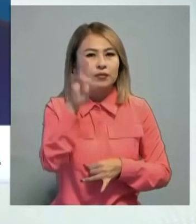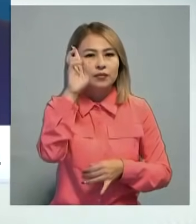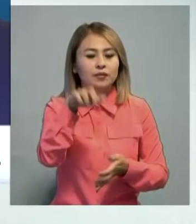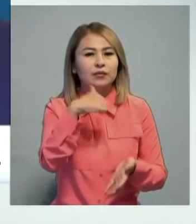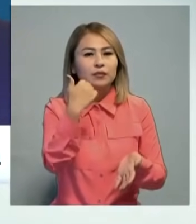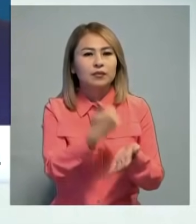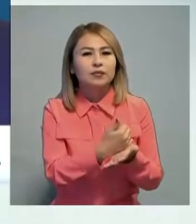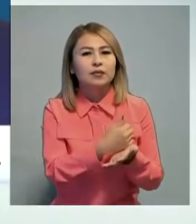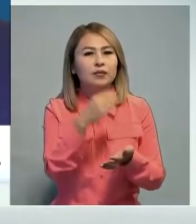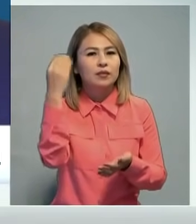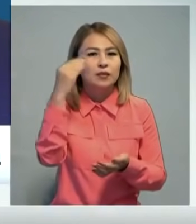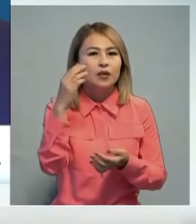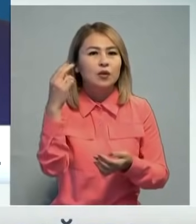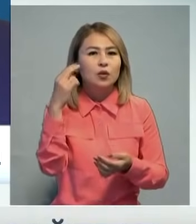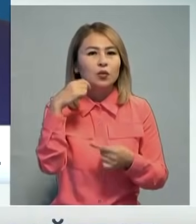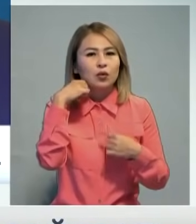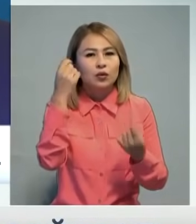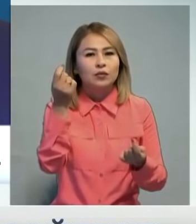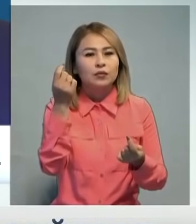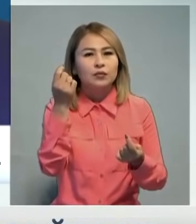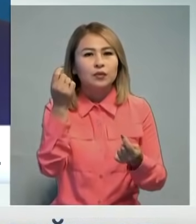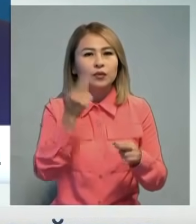Мемлекет басшысы тәжік президентіне